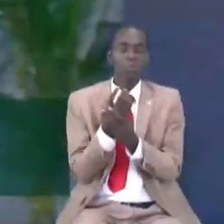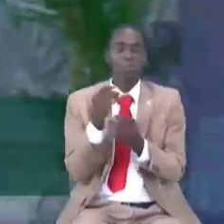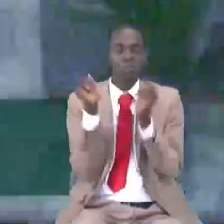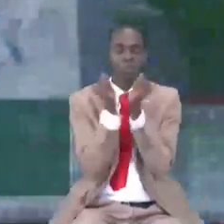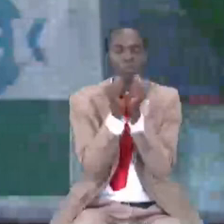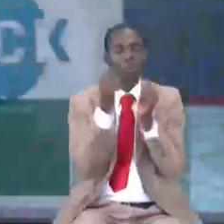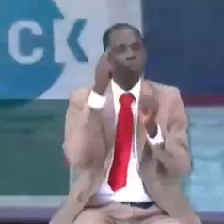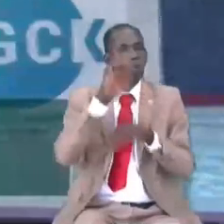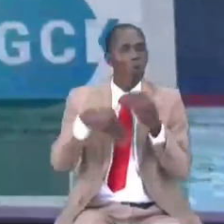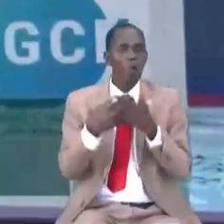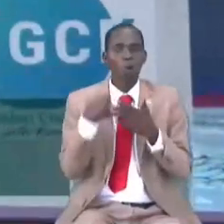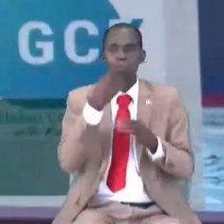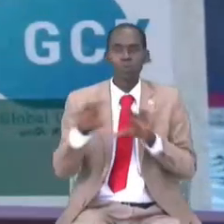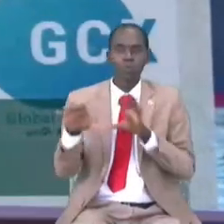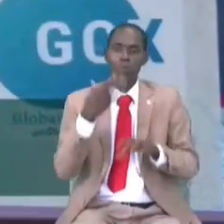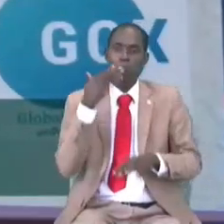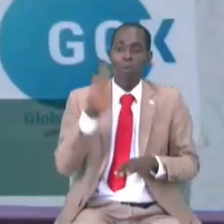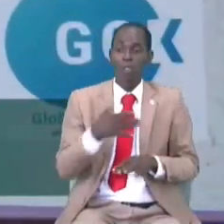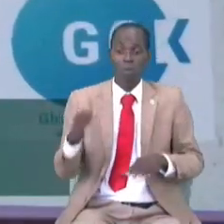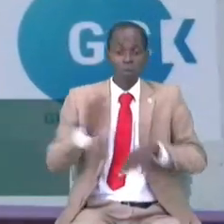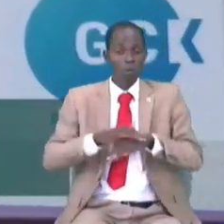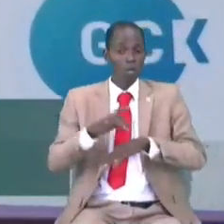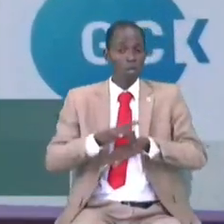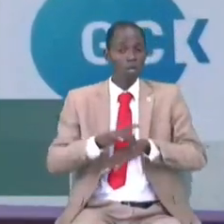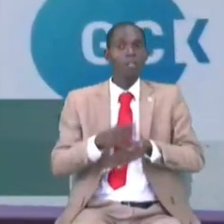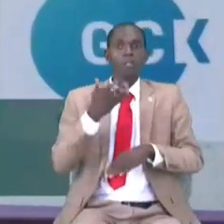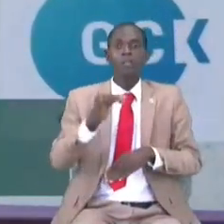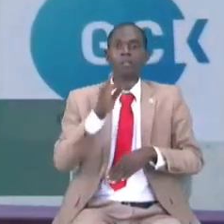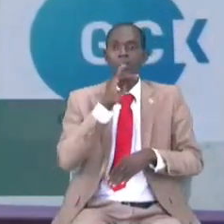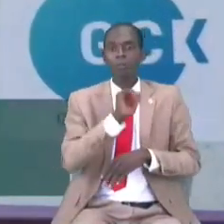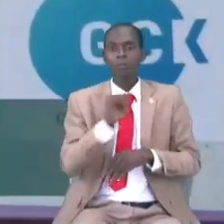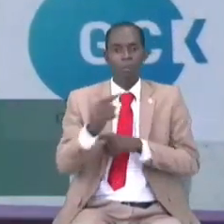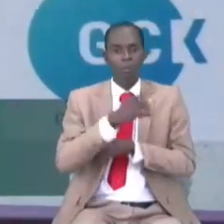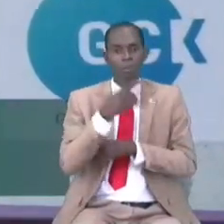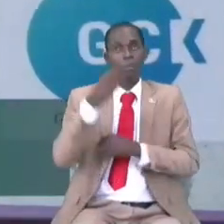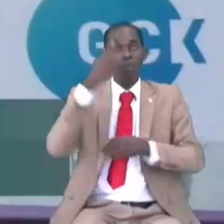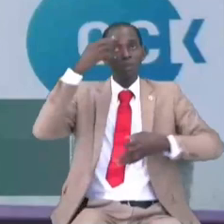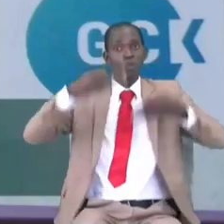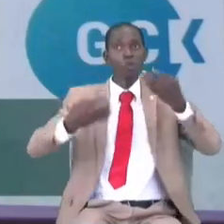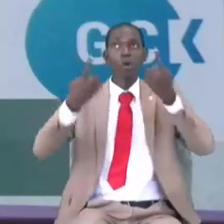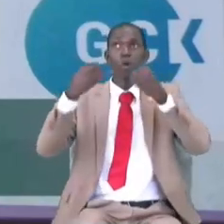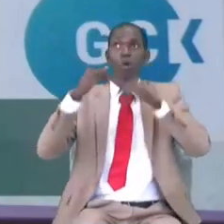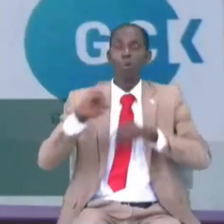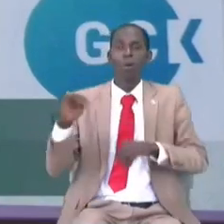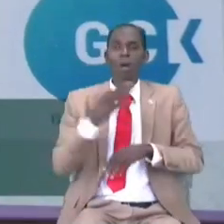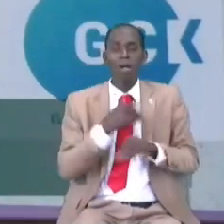la terre, il y a un jour de jugement qui vient. Et ceux-là qui savent que ceci,